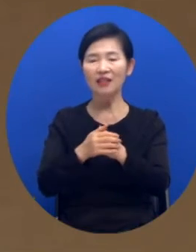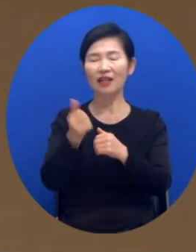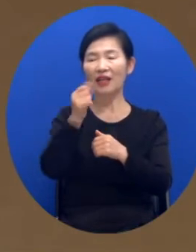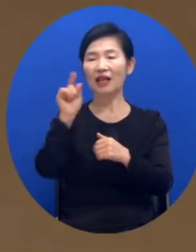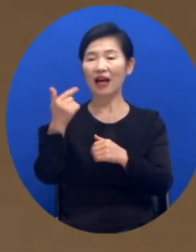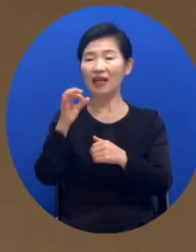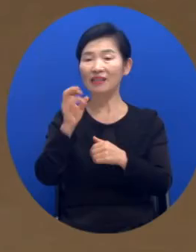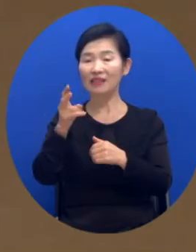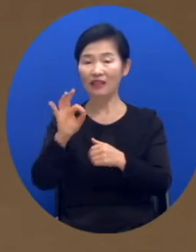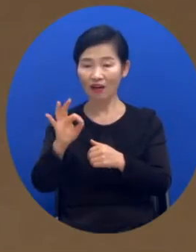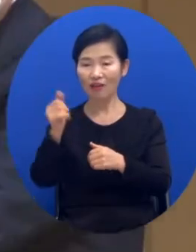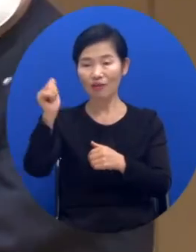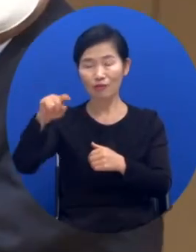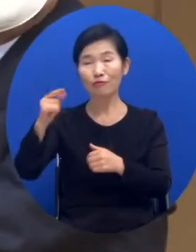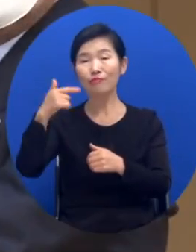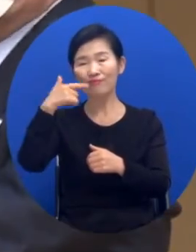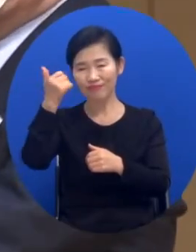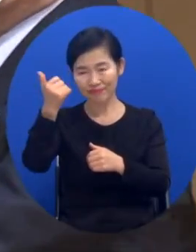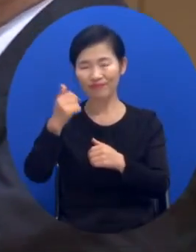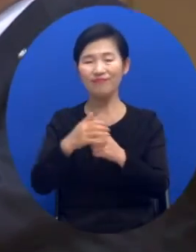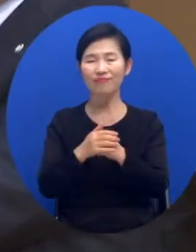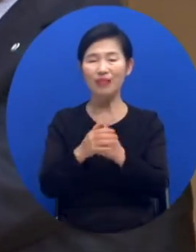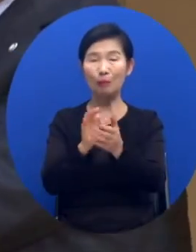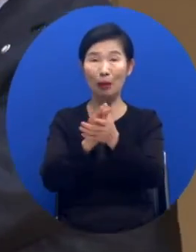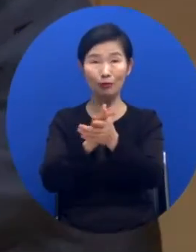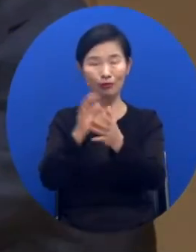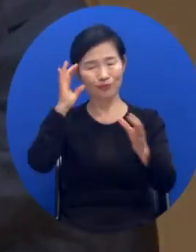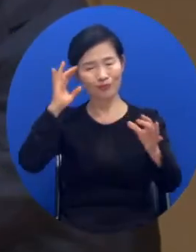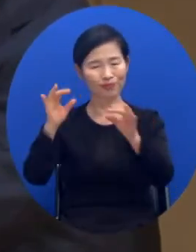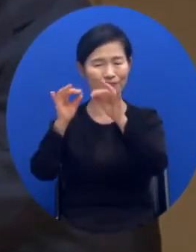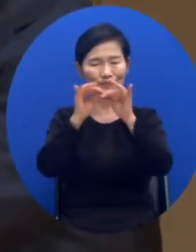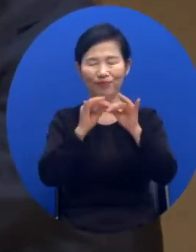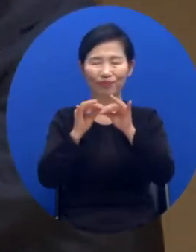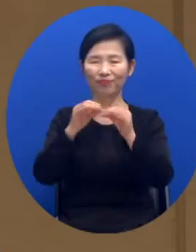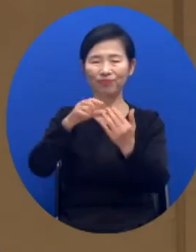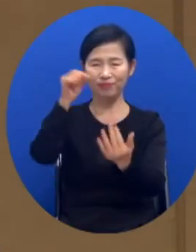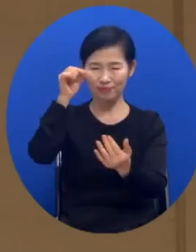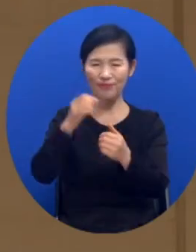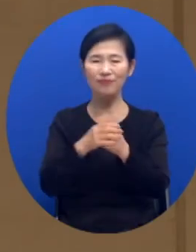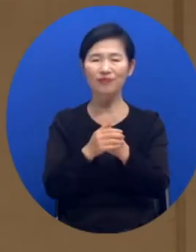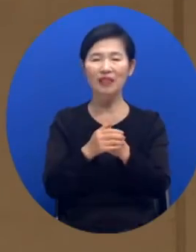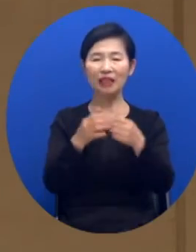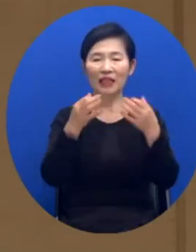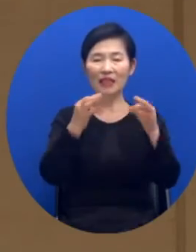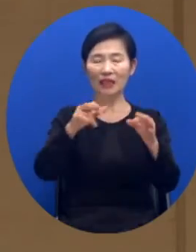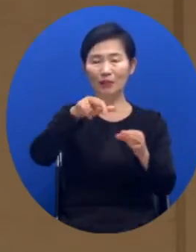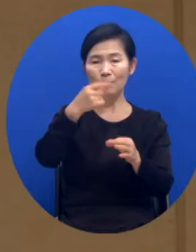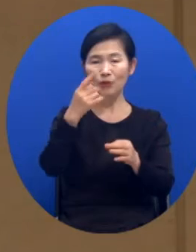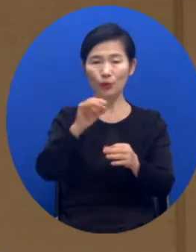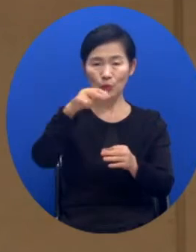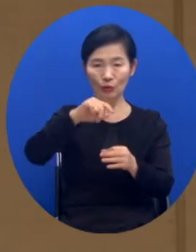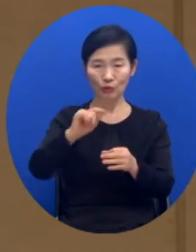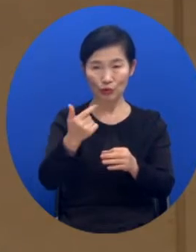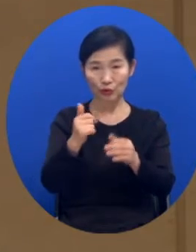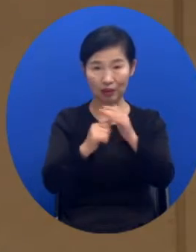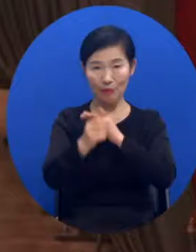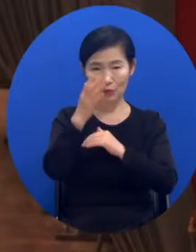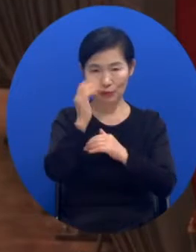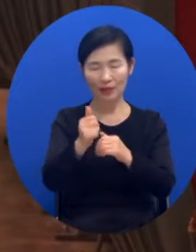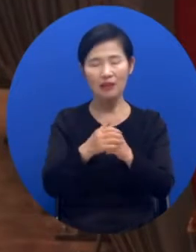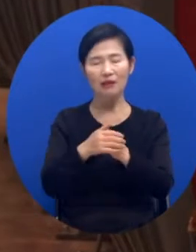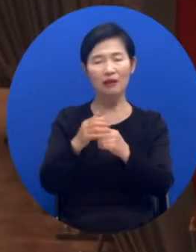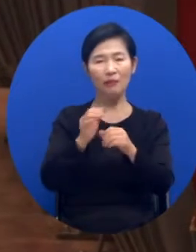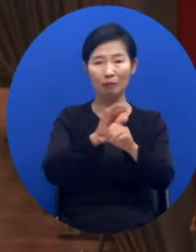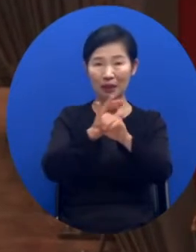한양대학교 총장 인 한영훈 목사가 박수로 추대 됐습니다 김종준 신임 대표회장 은 팬덤의 위기